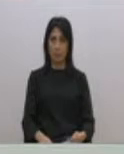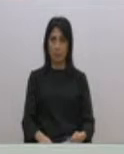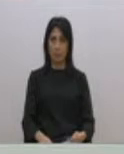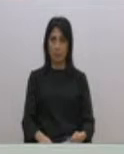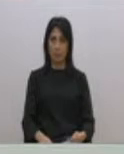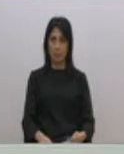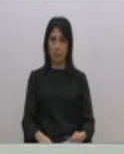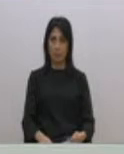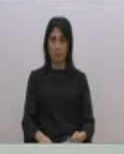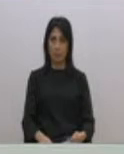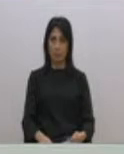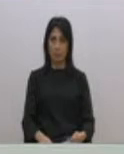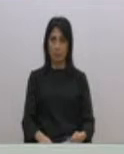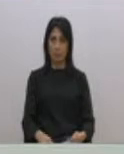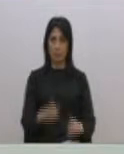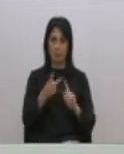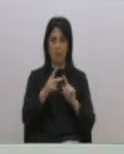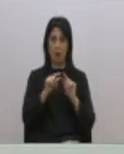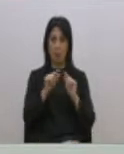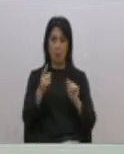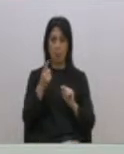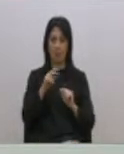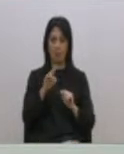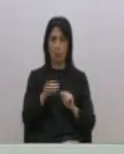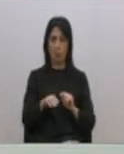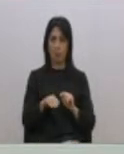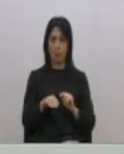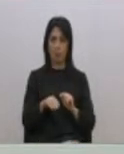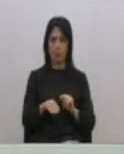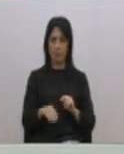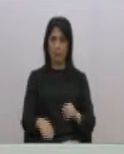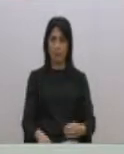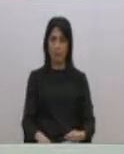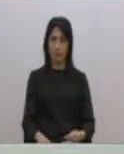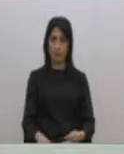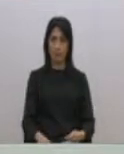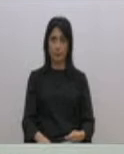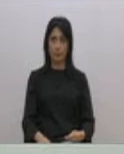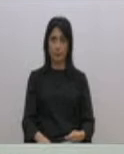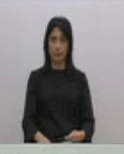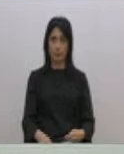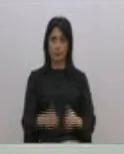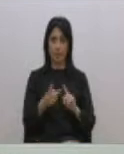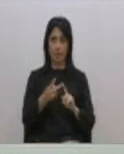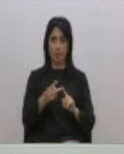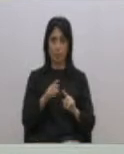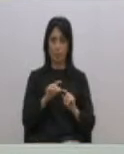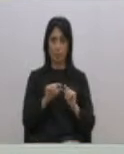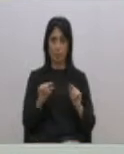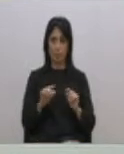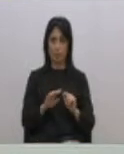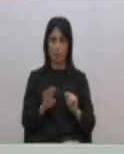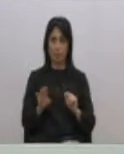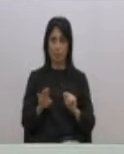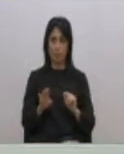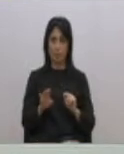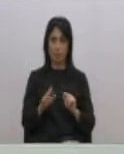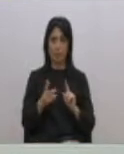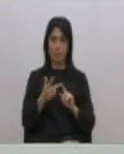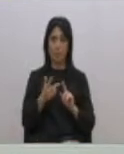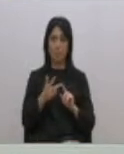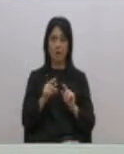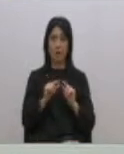Kitkhobi arari meore mukhlis pirvel punktshi. Arari sulileba, arts meore mukhshi da ai